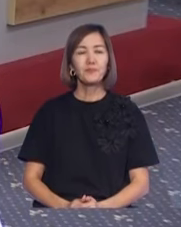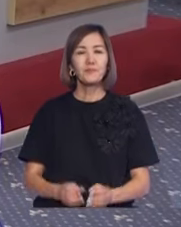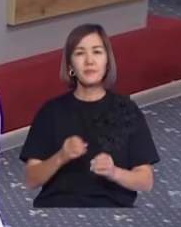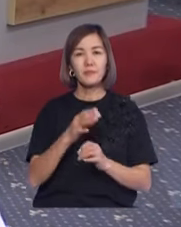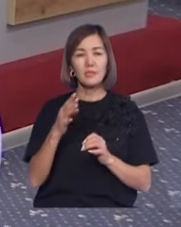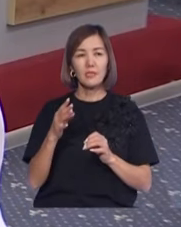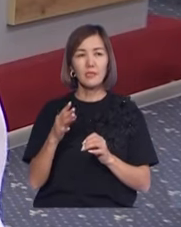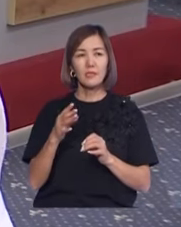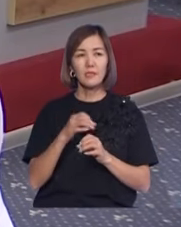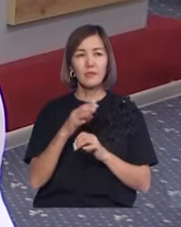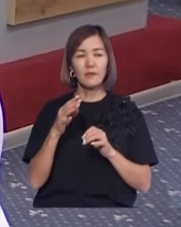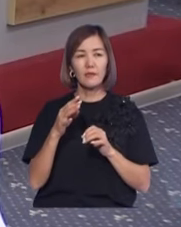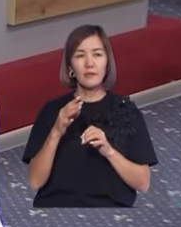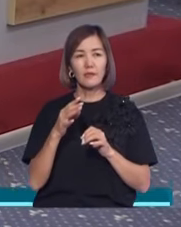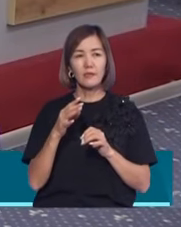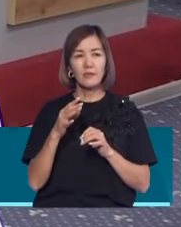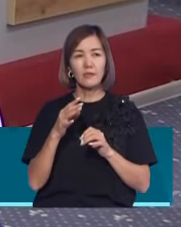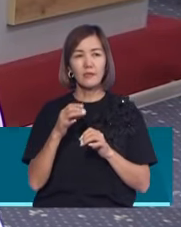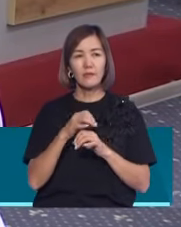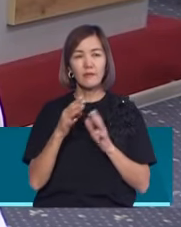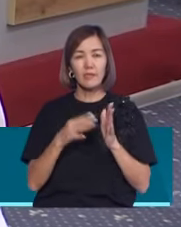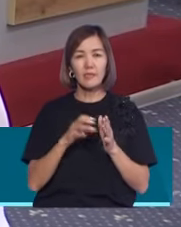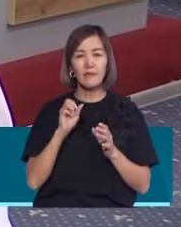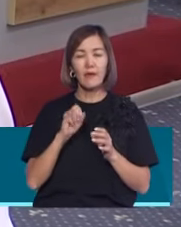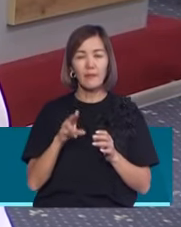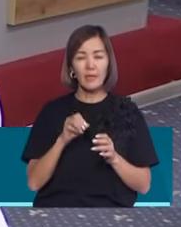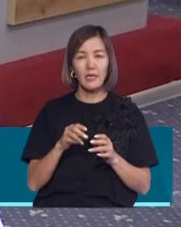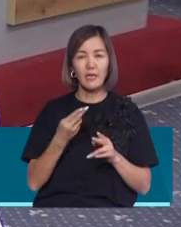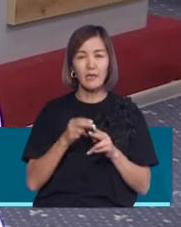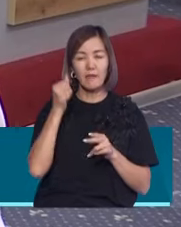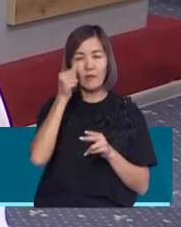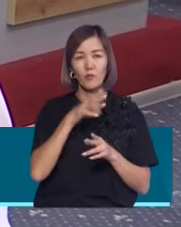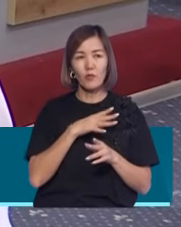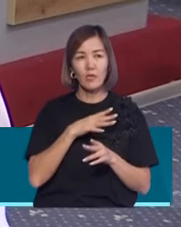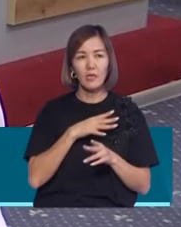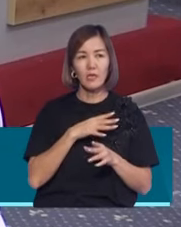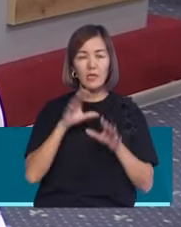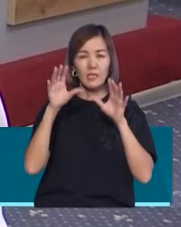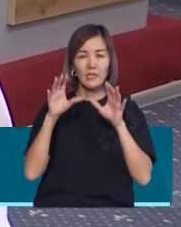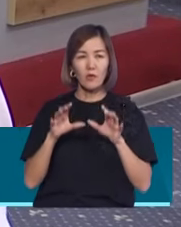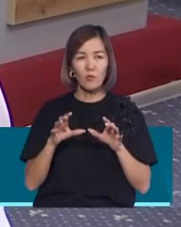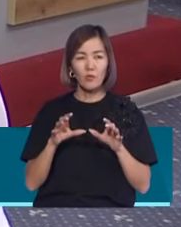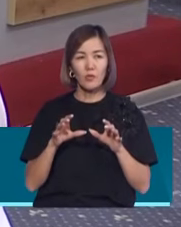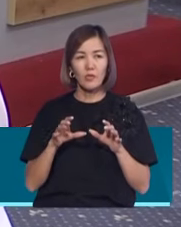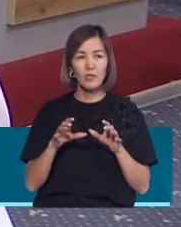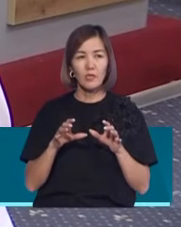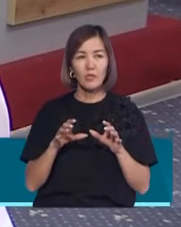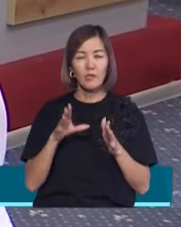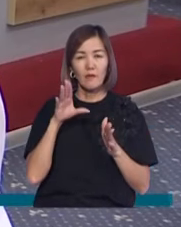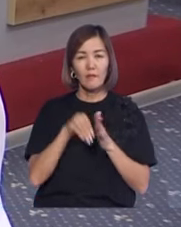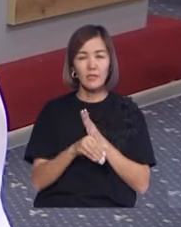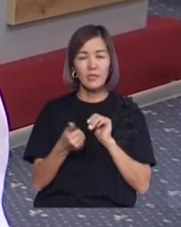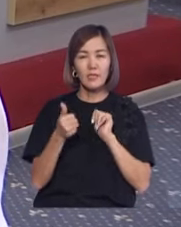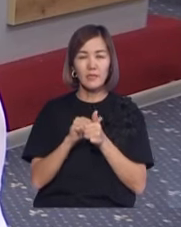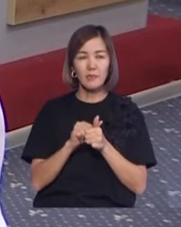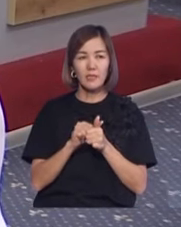19 июня текущего года был принят соответствующий закон о внесении